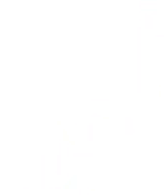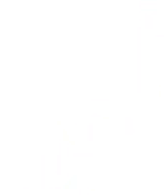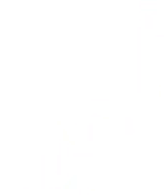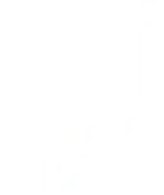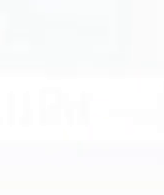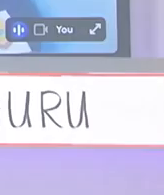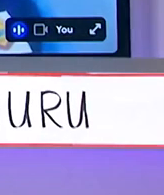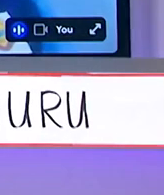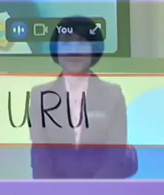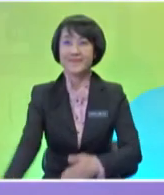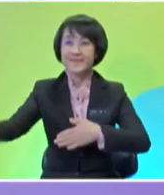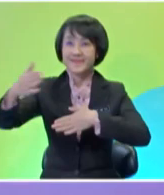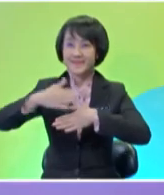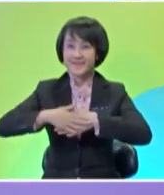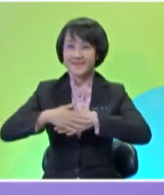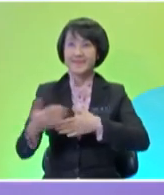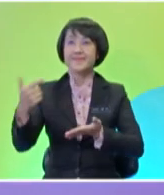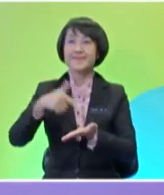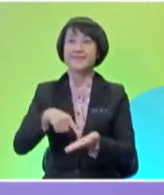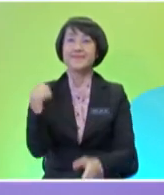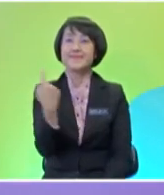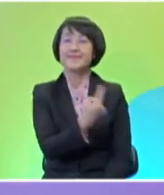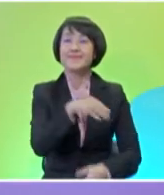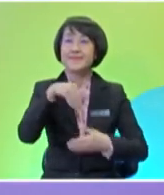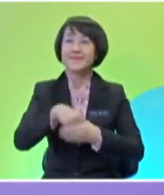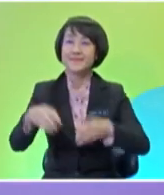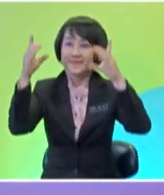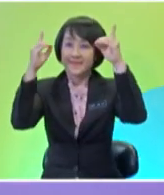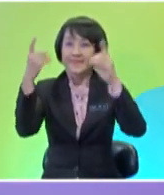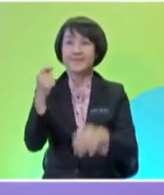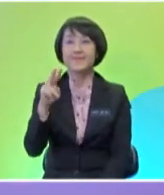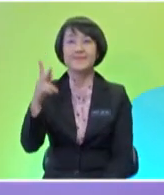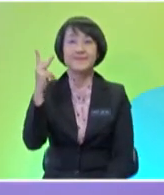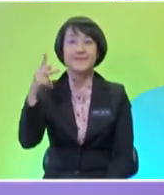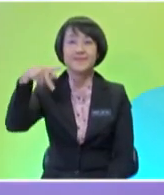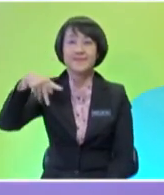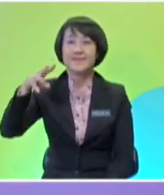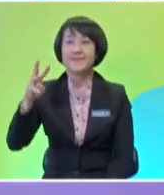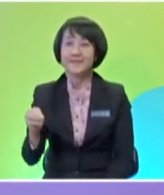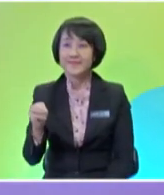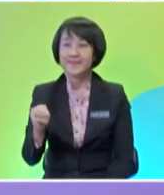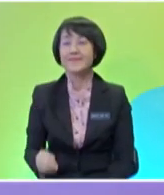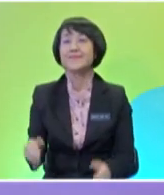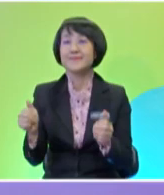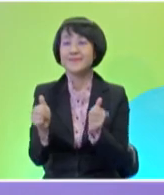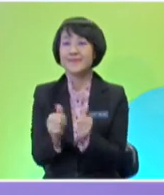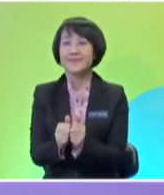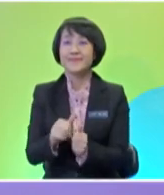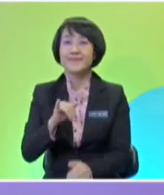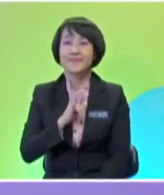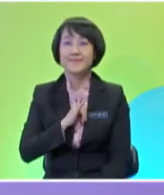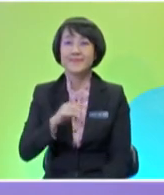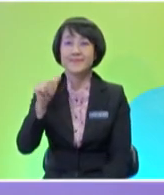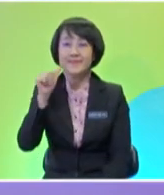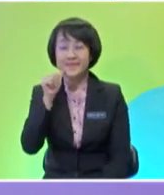kembali lagi kita dalam Dedek TV KPM bersama Kak Zura dan juga cek guru Zita hari ini kita